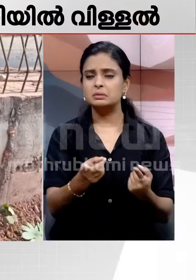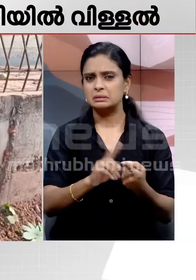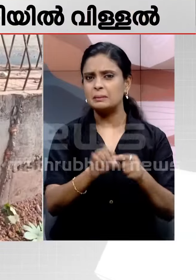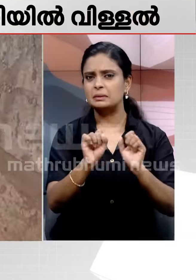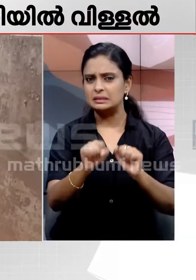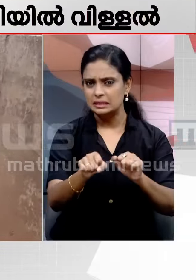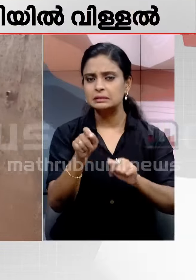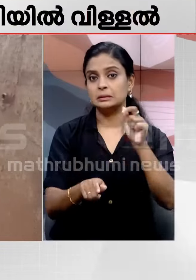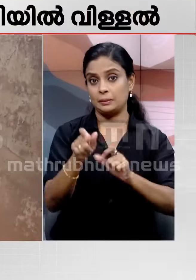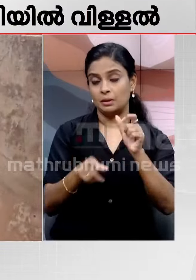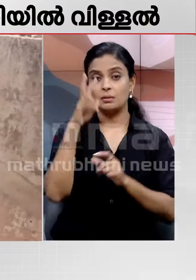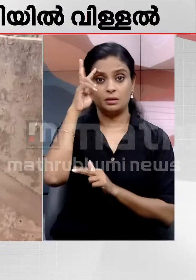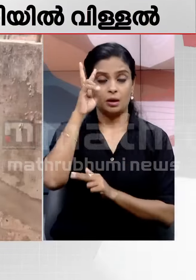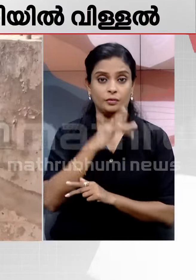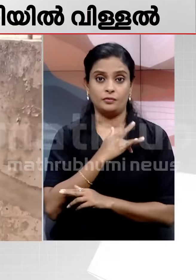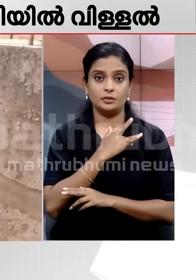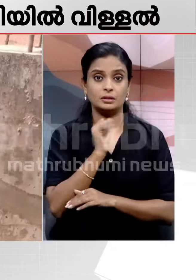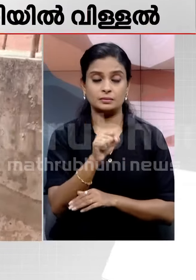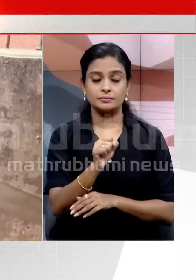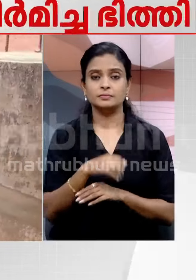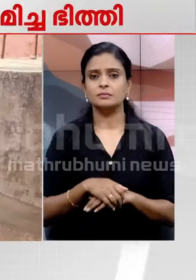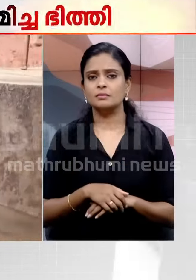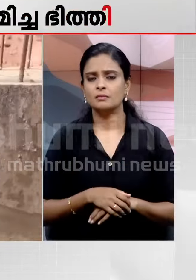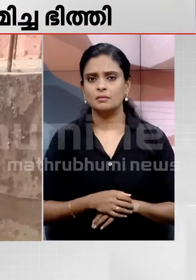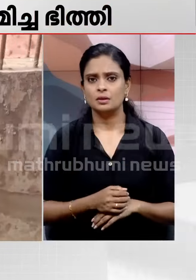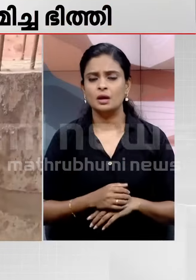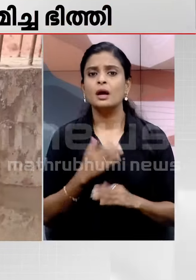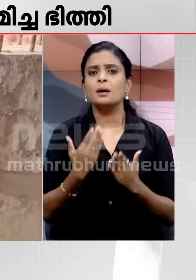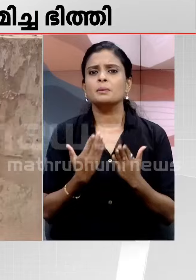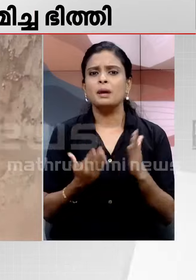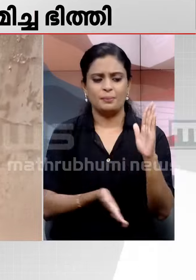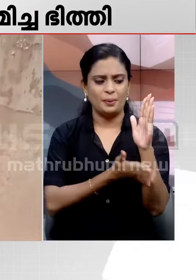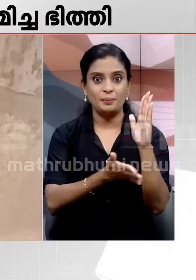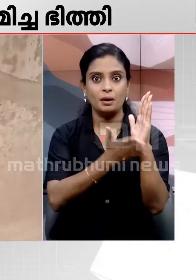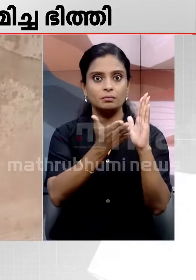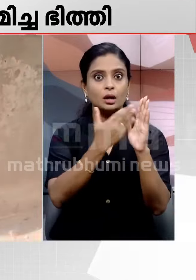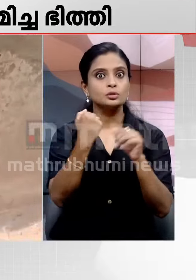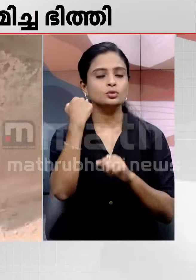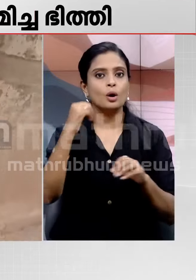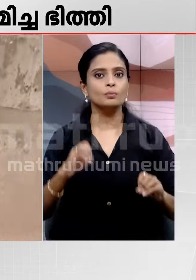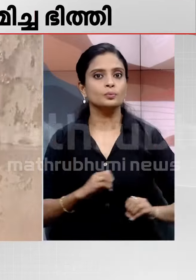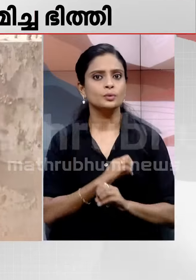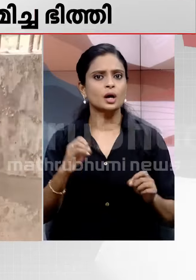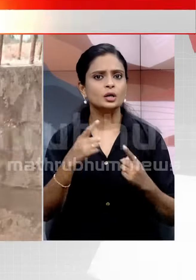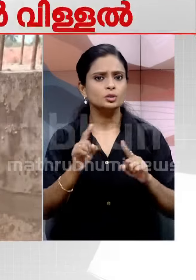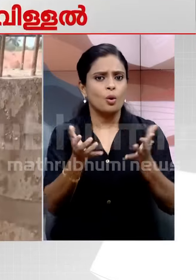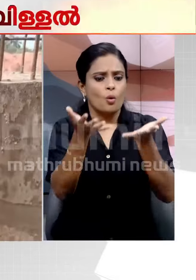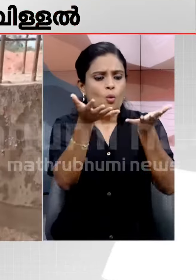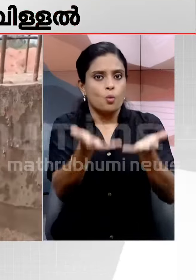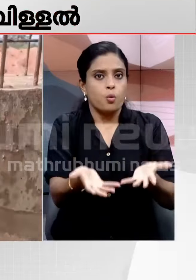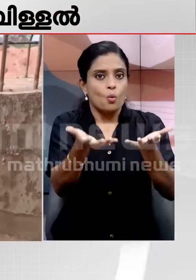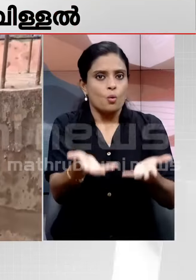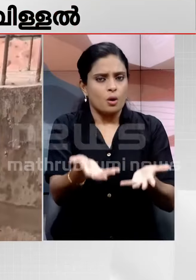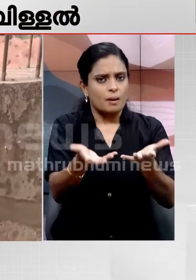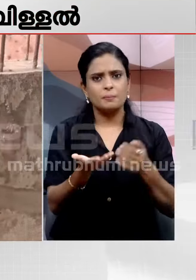കാര്യമാണ് അവിടെയുള്ള നാട്ടുകാരൊക്കെ ഇപ്പോൾ പറയുന്നത്. ഒരു പക്ഷേ അത്രത്തോളം സംരക്ഷണ ഭിത്തിക്ക് ഉറപ്പില്ലാത്തത് കൊണ്ട് ഒരു പക്ഷേ താങ്ങാൻ കഴിയുമോ എന്ന, ഈ മണ്ണിന്റെ